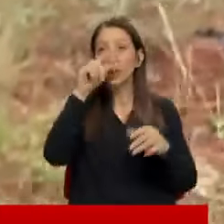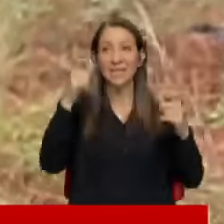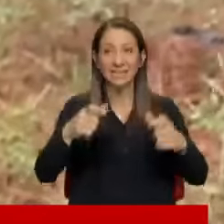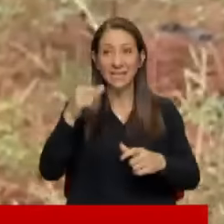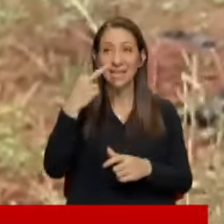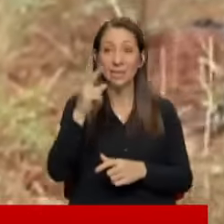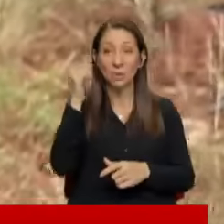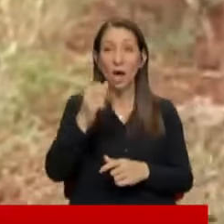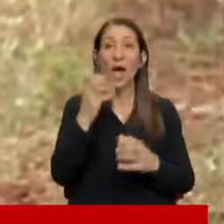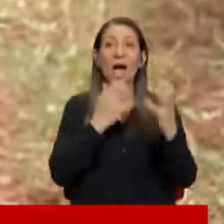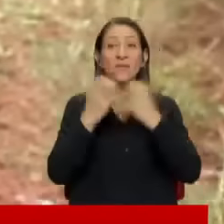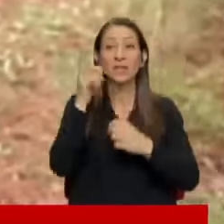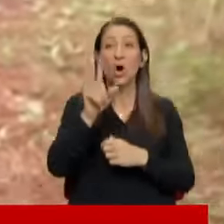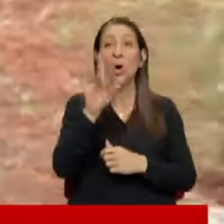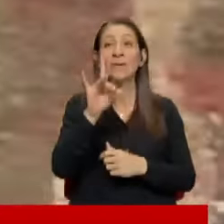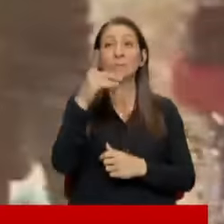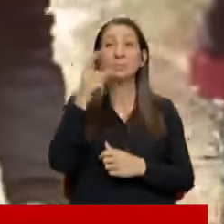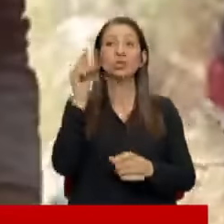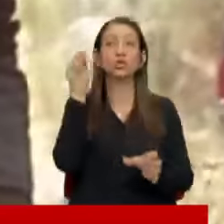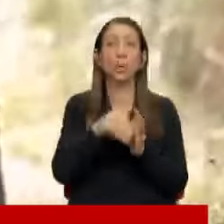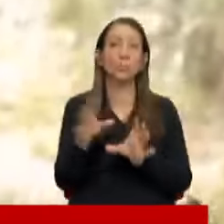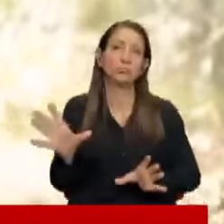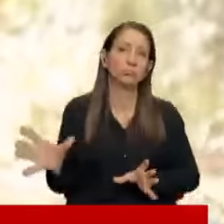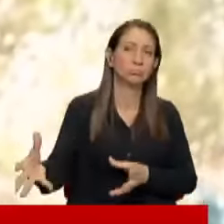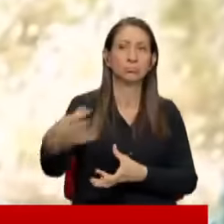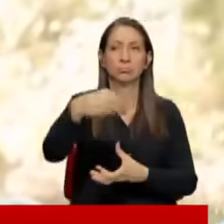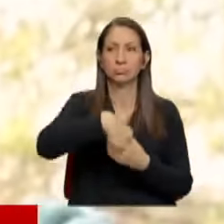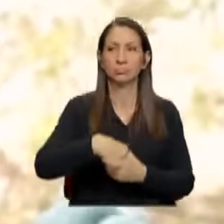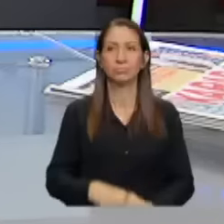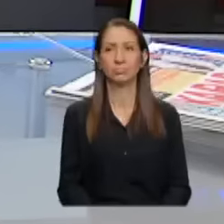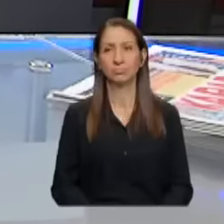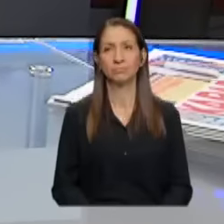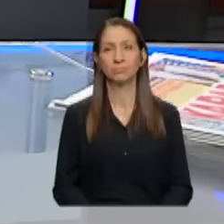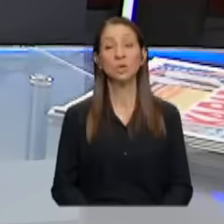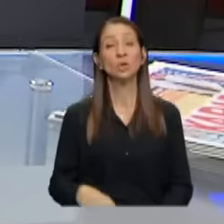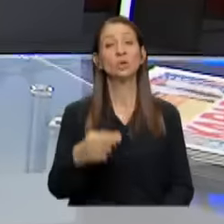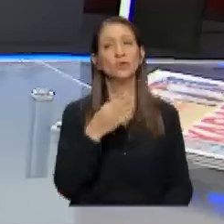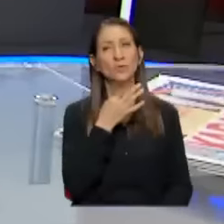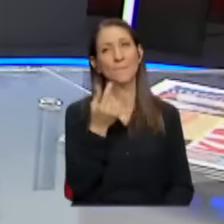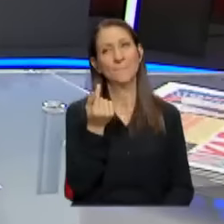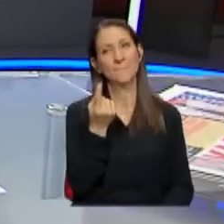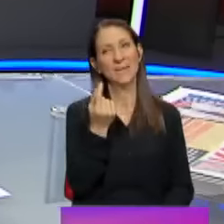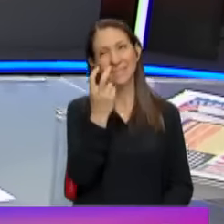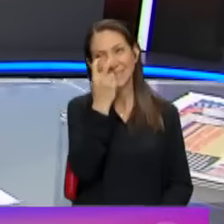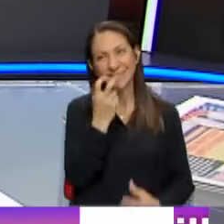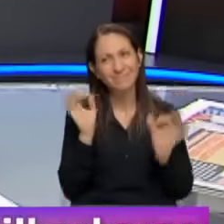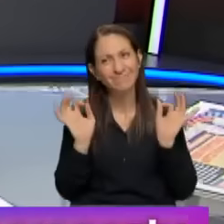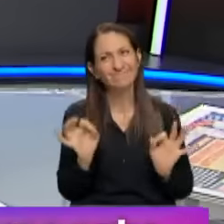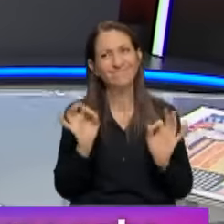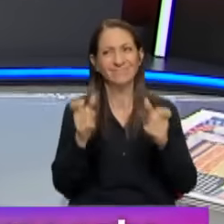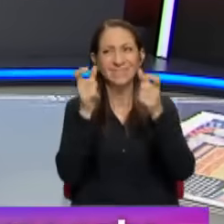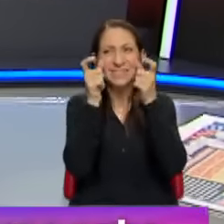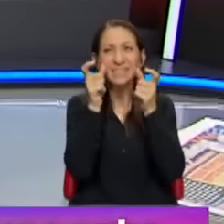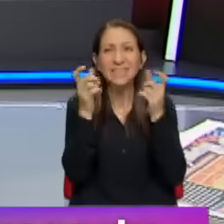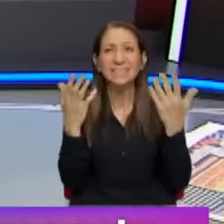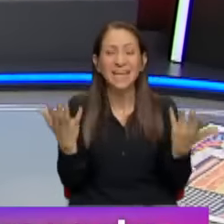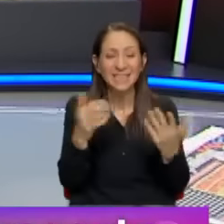bin ton, Ayvalık'ta 15 bin ton çöp toplandı. Lütfen biraz özen, biraz dikkat.